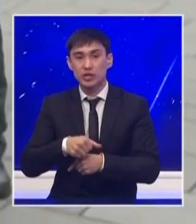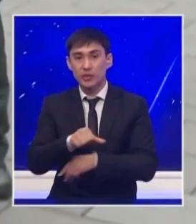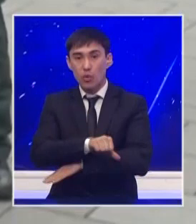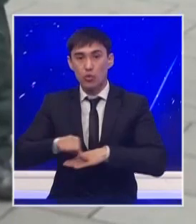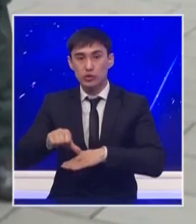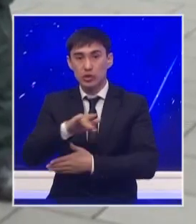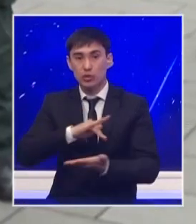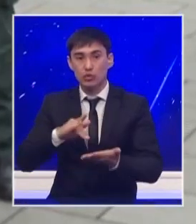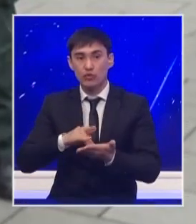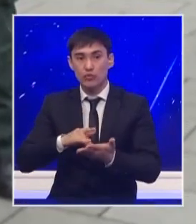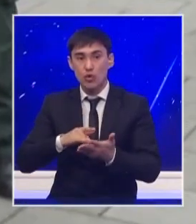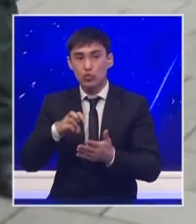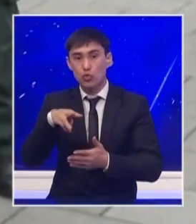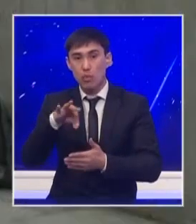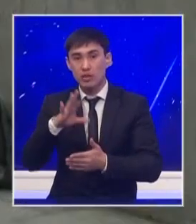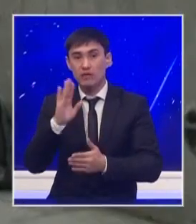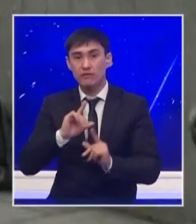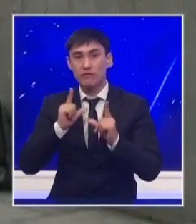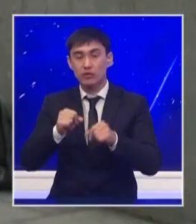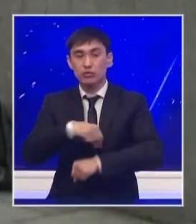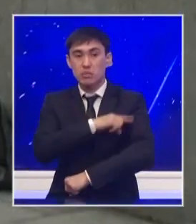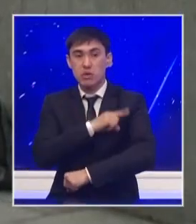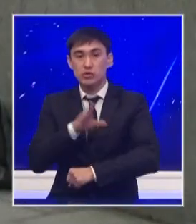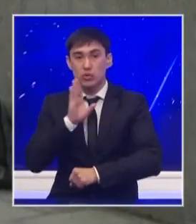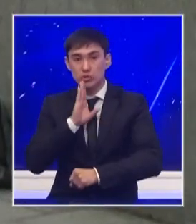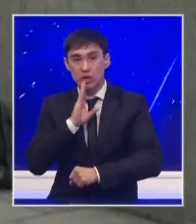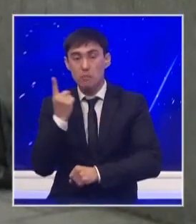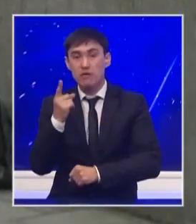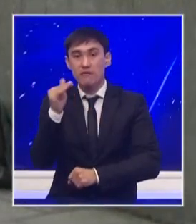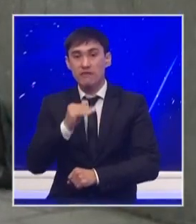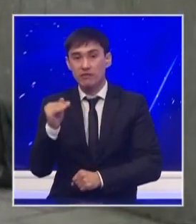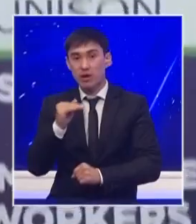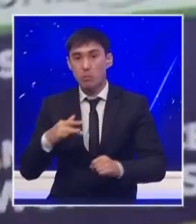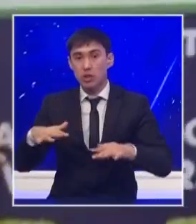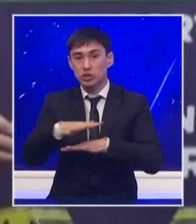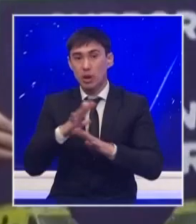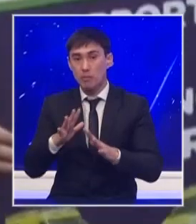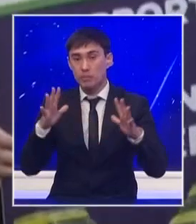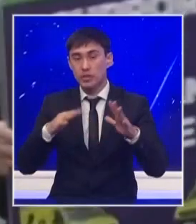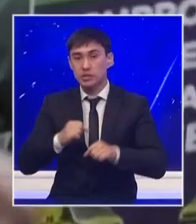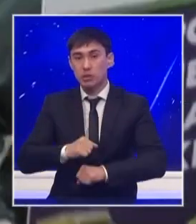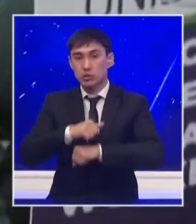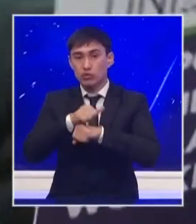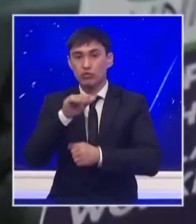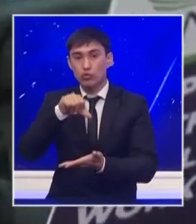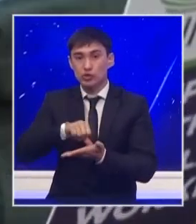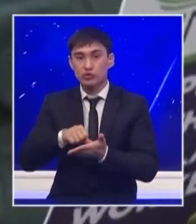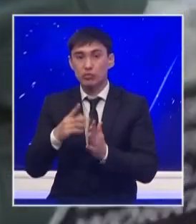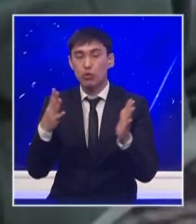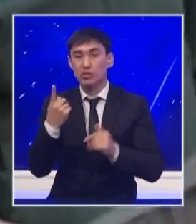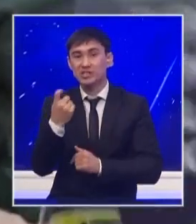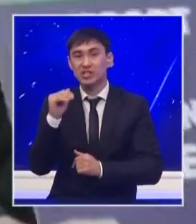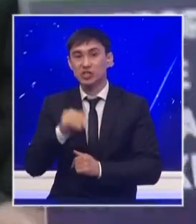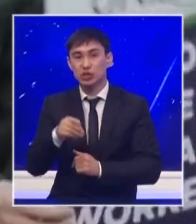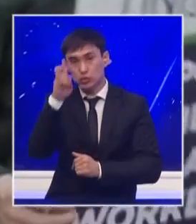на улице городов туманного Альбиона выйдут ими сёстры А 1 февраля в масштабной забастовке примут участие более 100